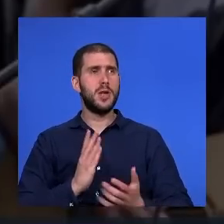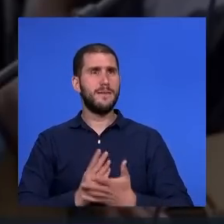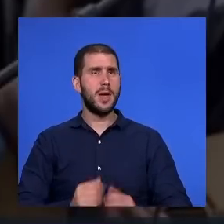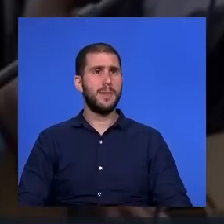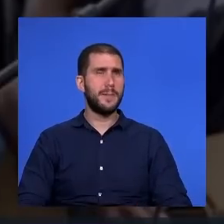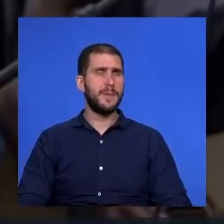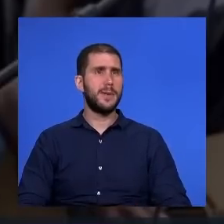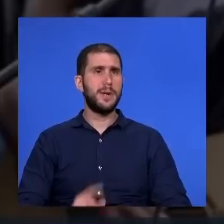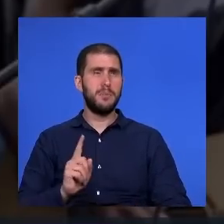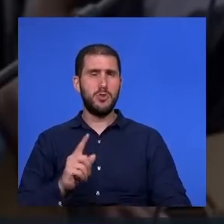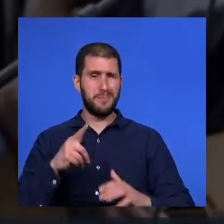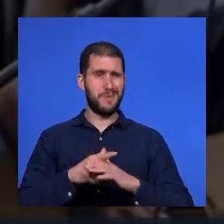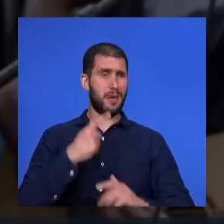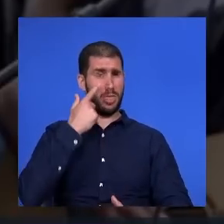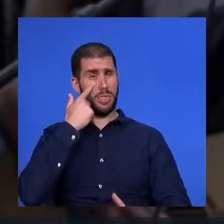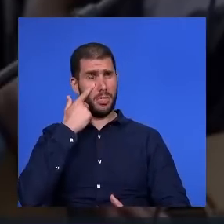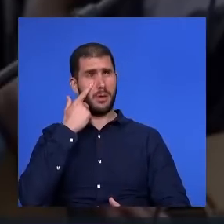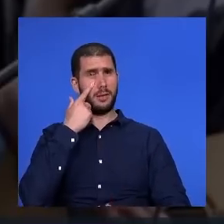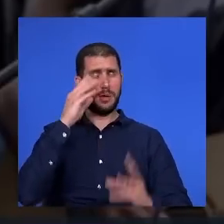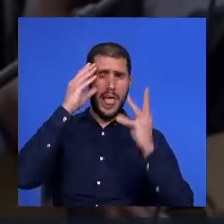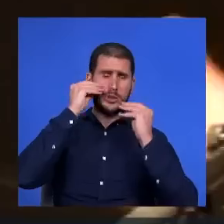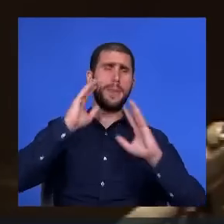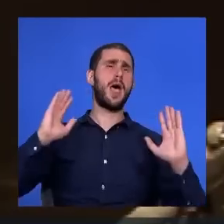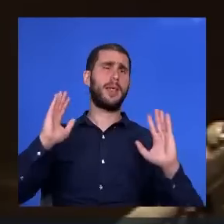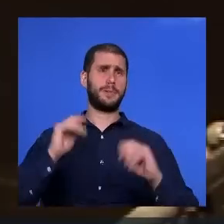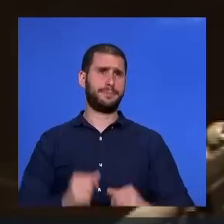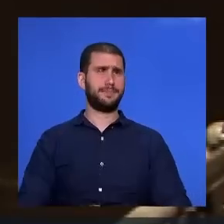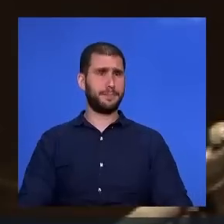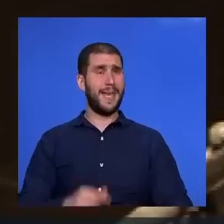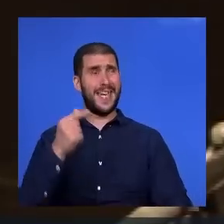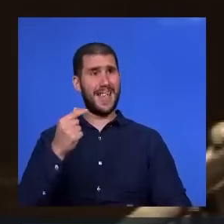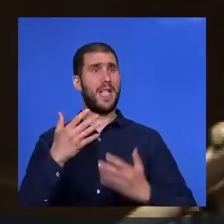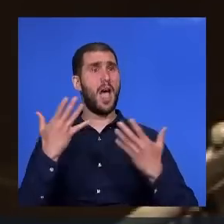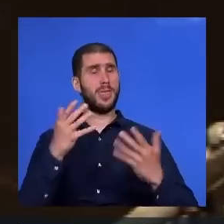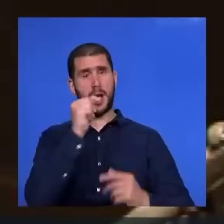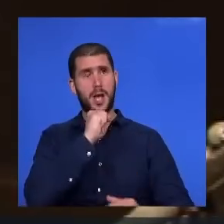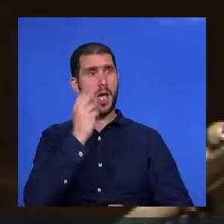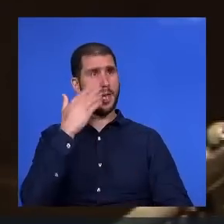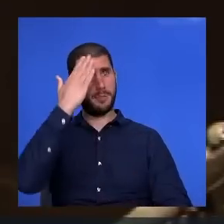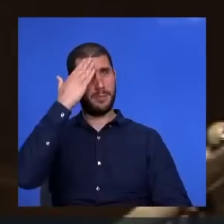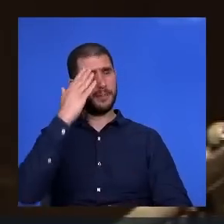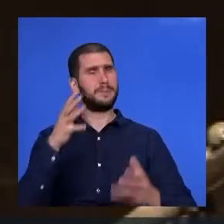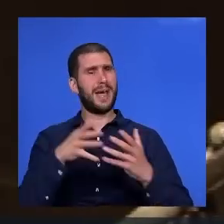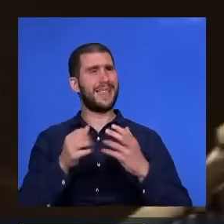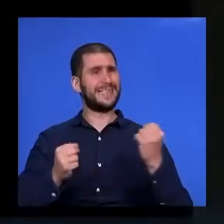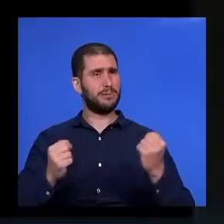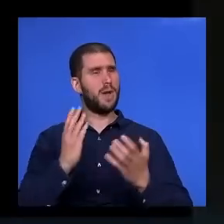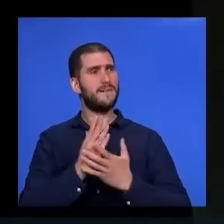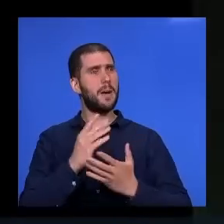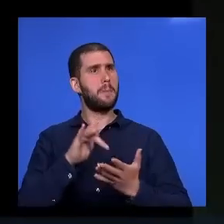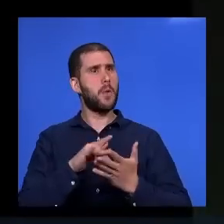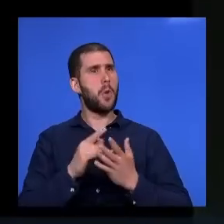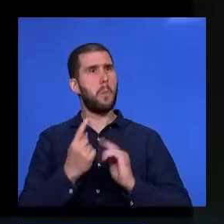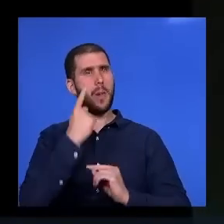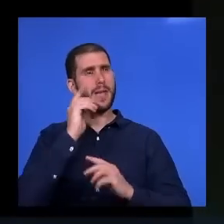ומי שנכנס לו את בלעין, שיתום את העין. גפן, ענק התרבות שהיה מזוהה עם מחנה השמאל, תפס מקום בולט גם